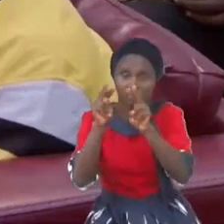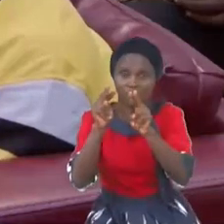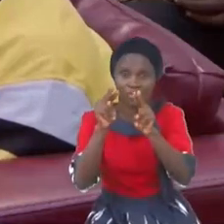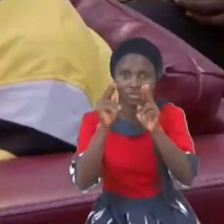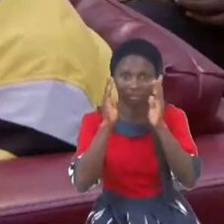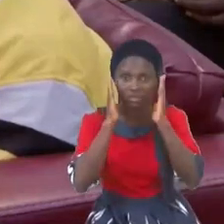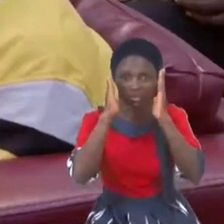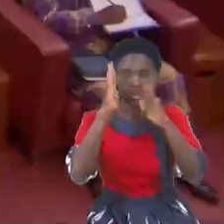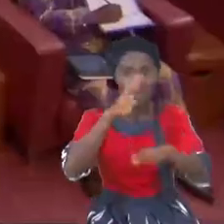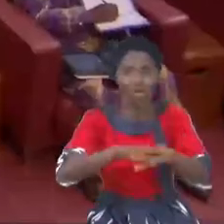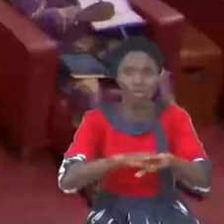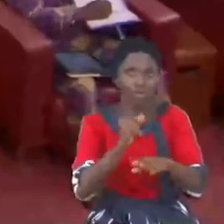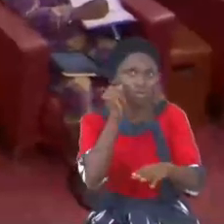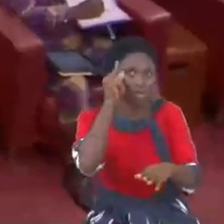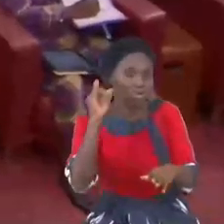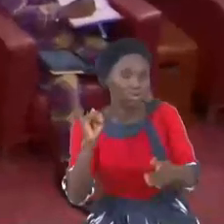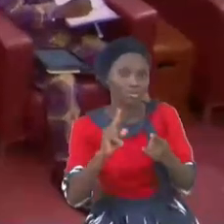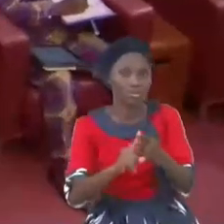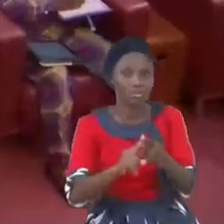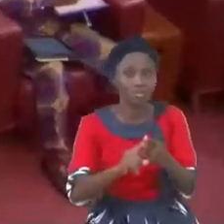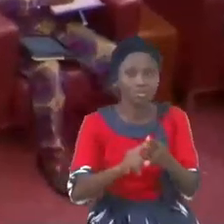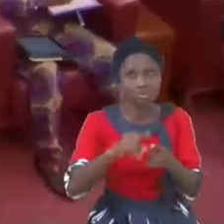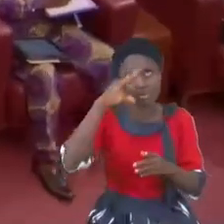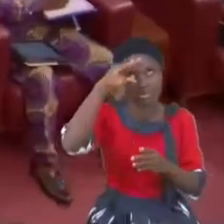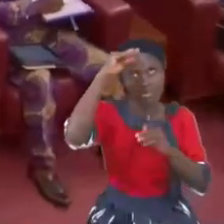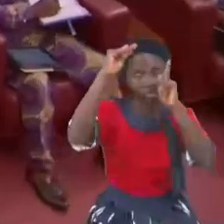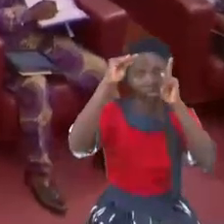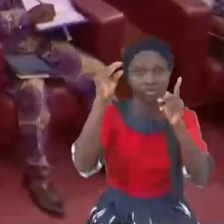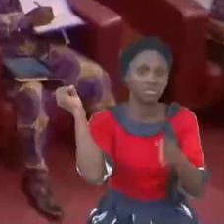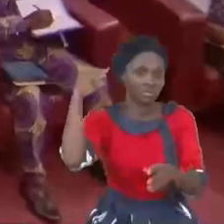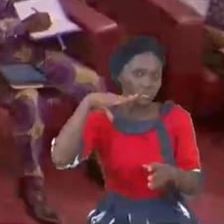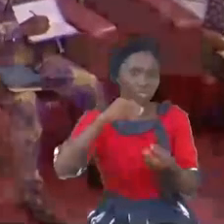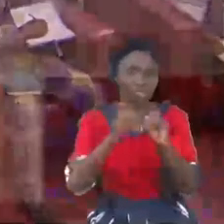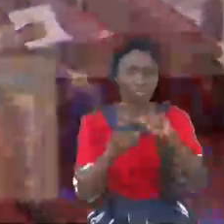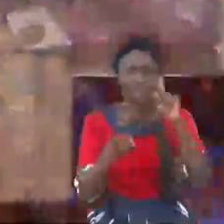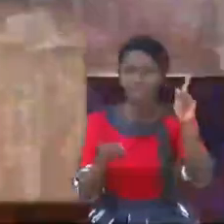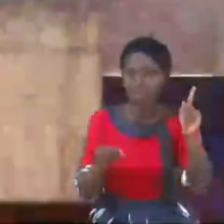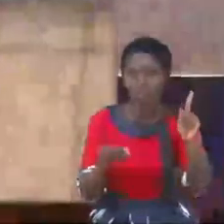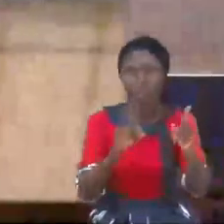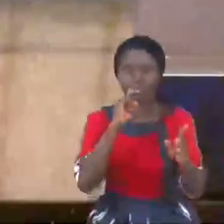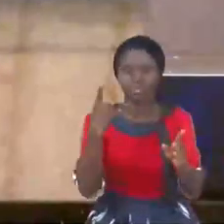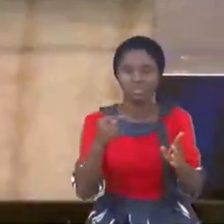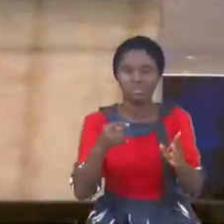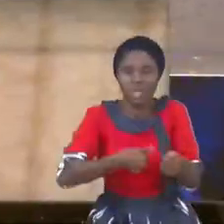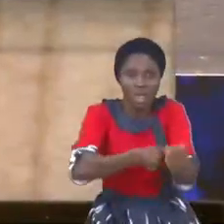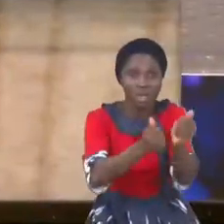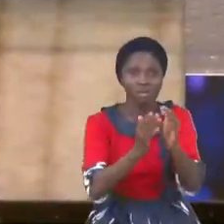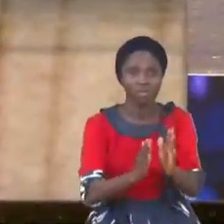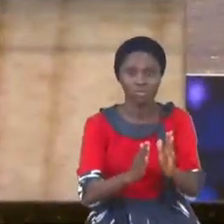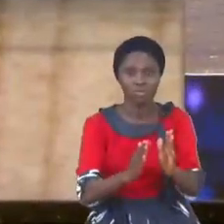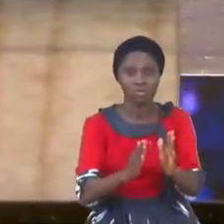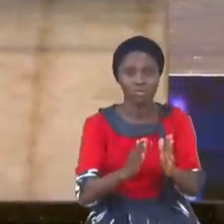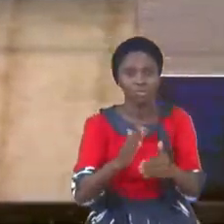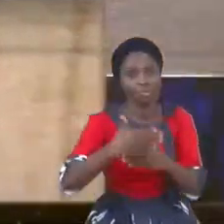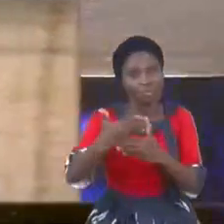à sa grâce. Premier point, c'est l'apôtre reçu comme un ange